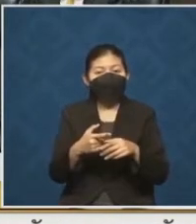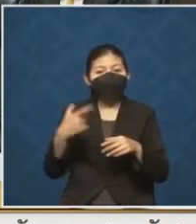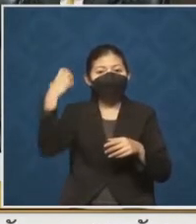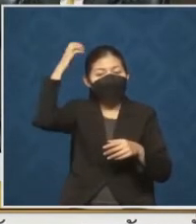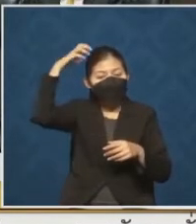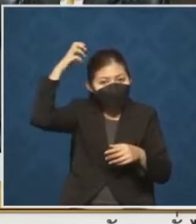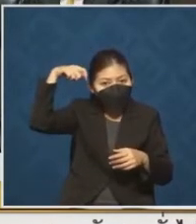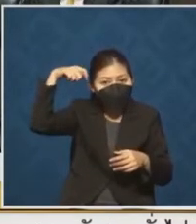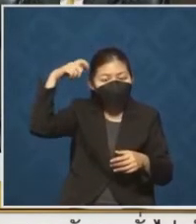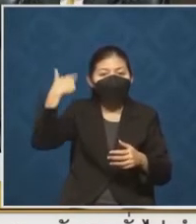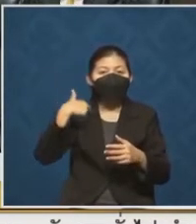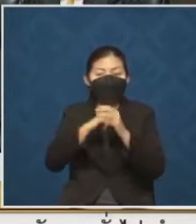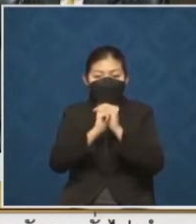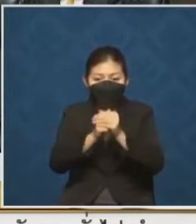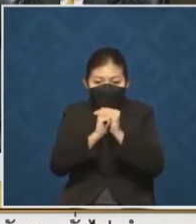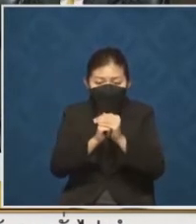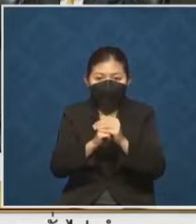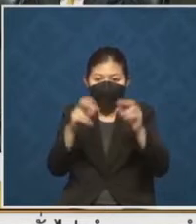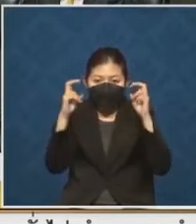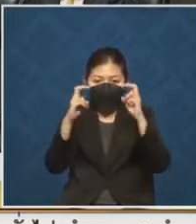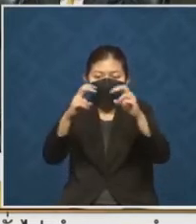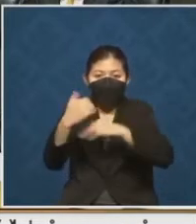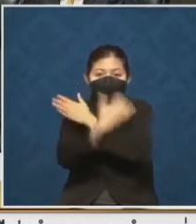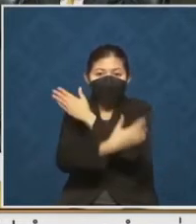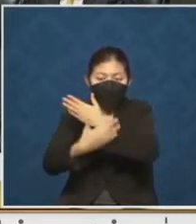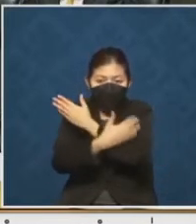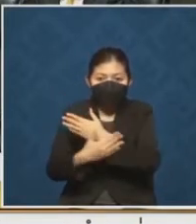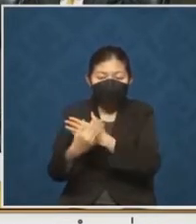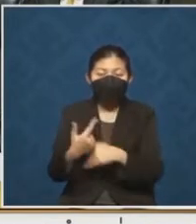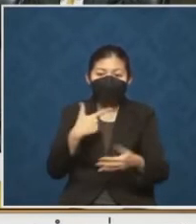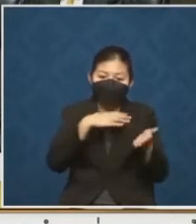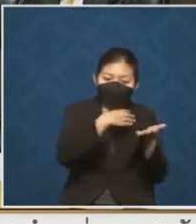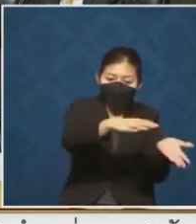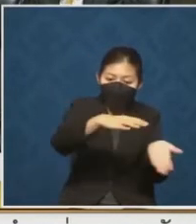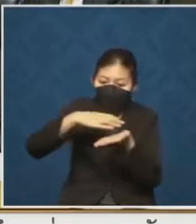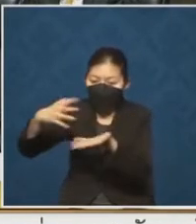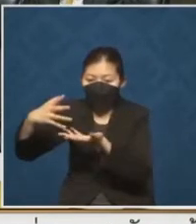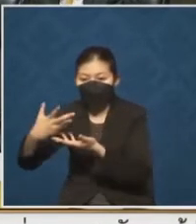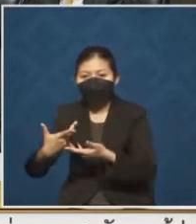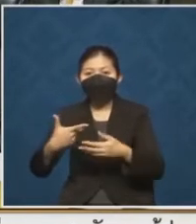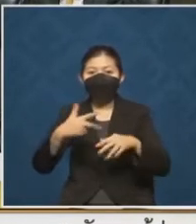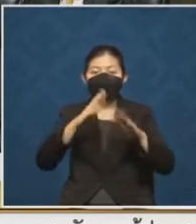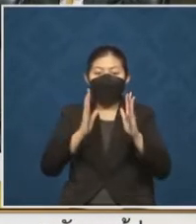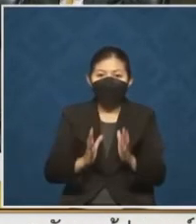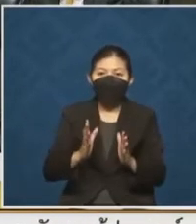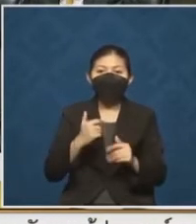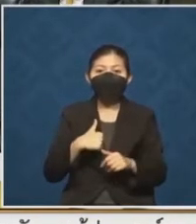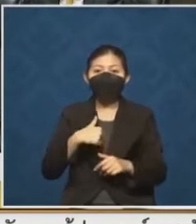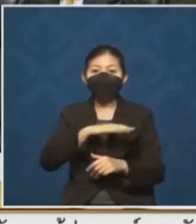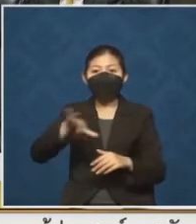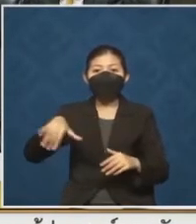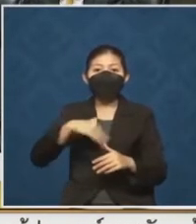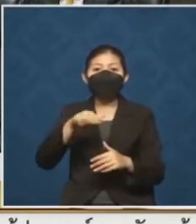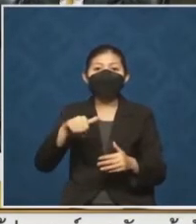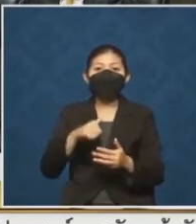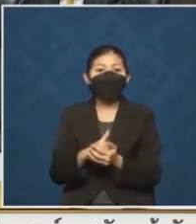ประเทศตัวอย่างช้าที่สุดก็คือเรื่องของเส้นทางรถไฟความเร็วสูงมีเพื่อนสมาชิก